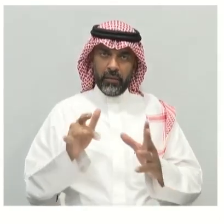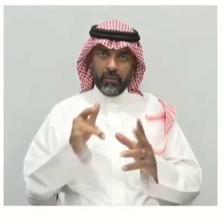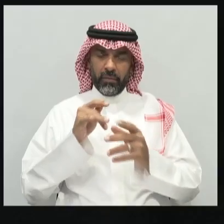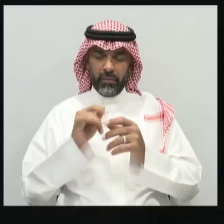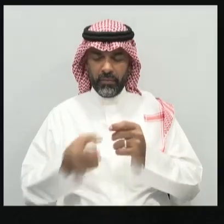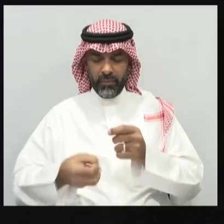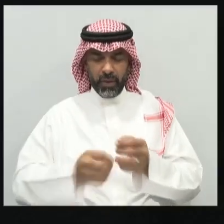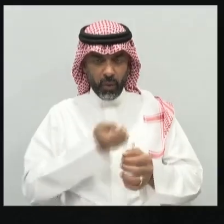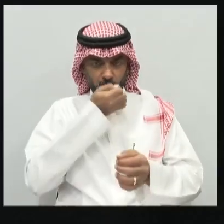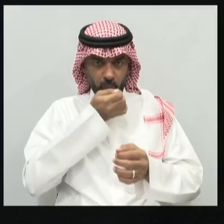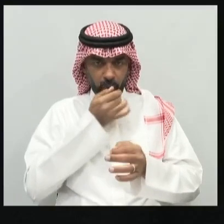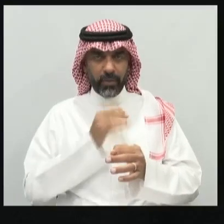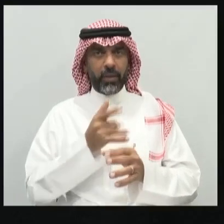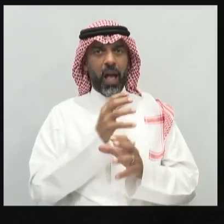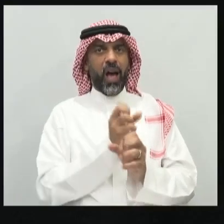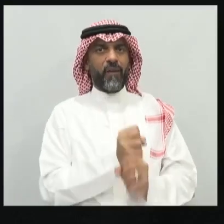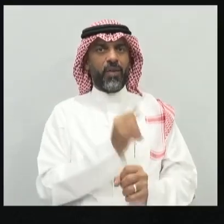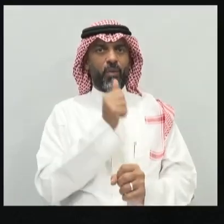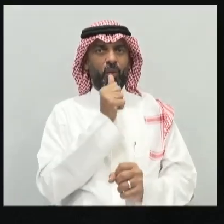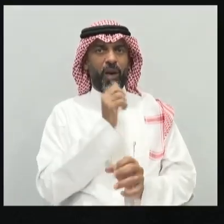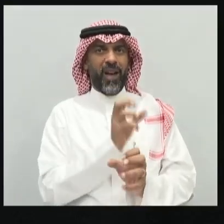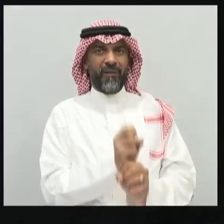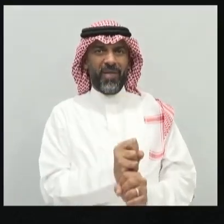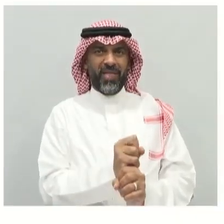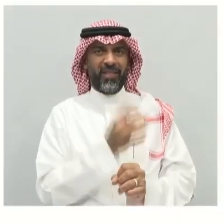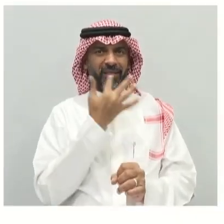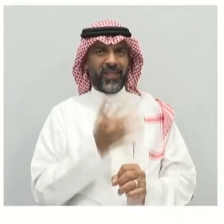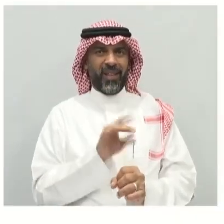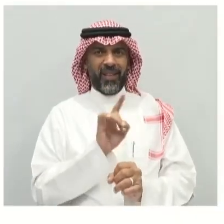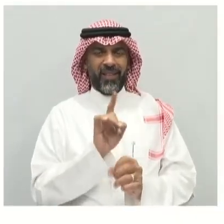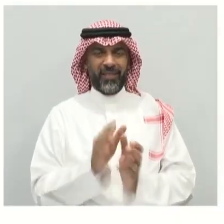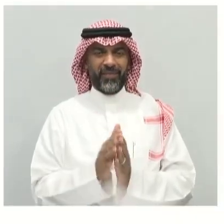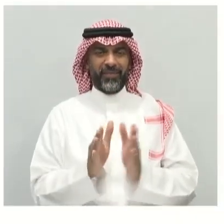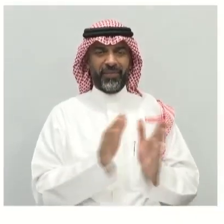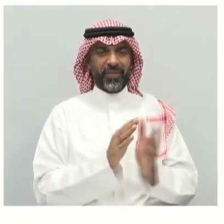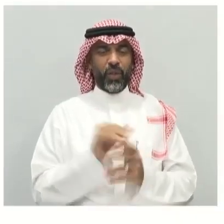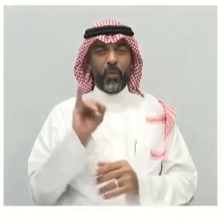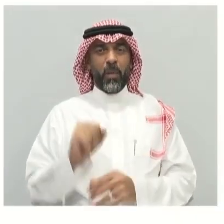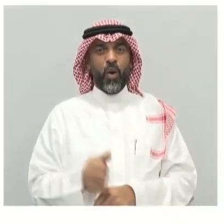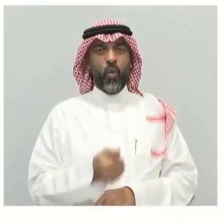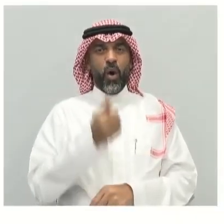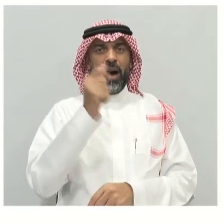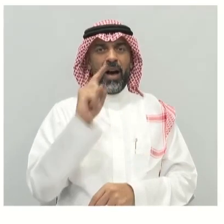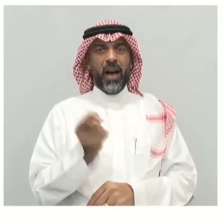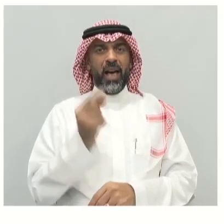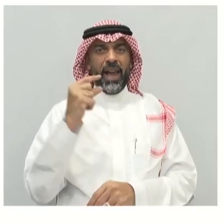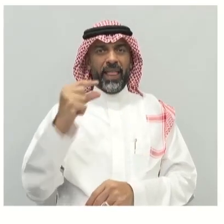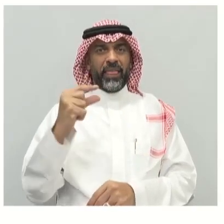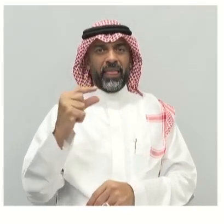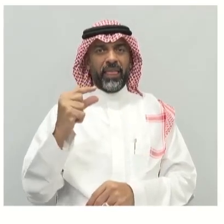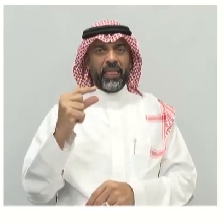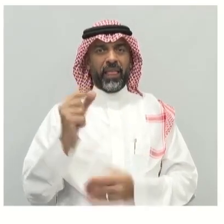نحافظ على الماء طيب تعالوا نشوف مع بعض موارد الارض